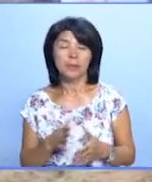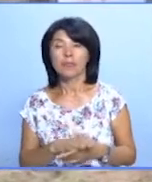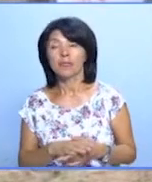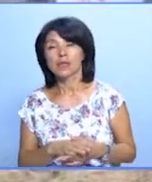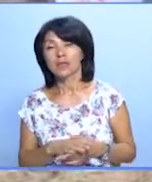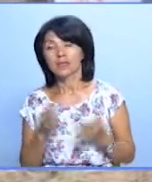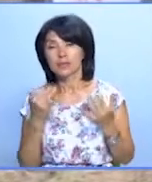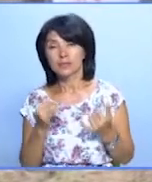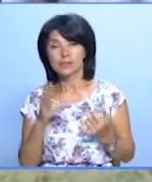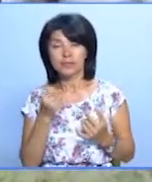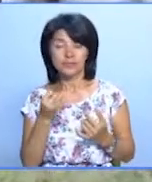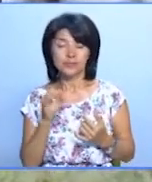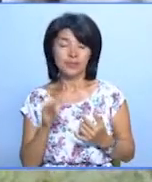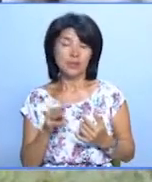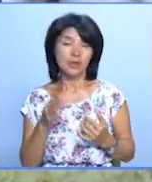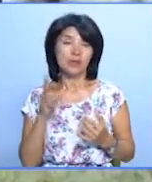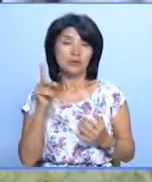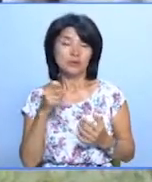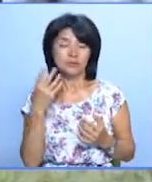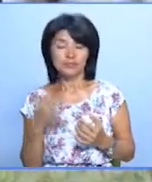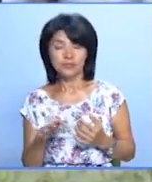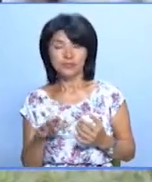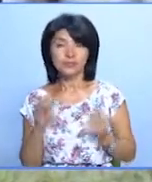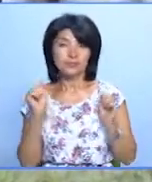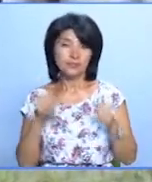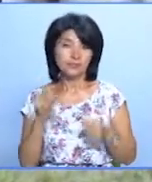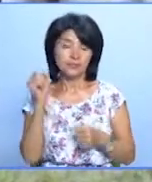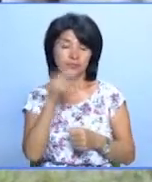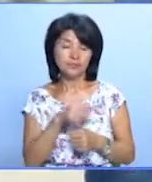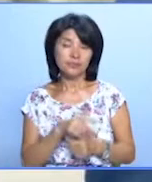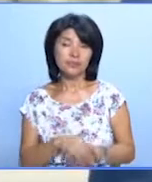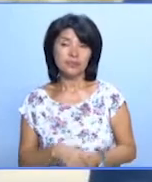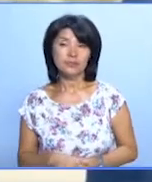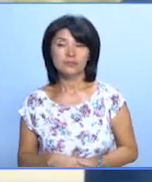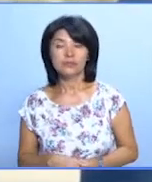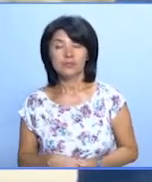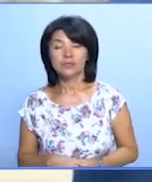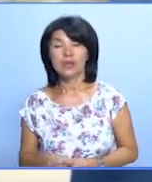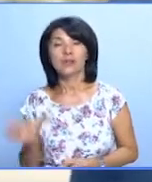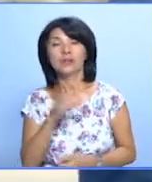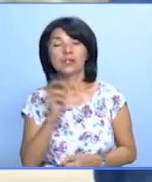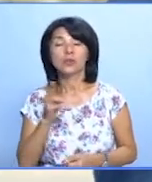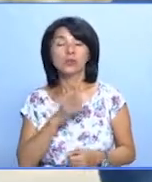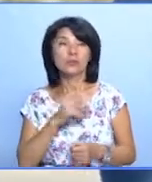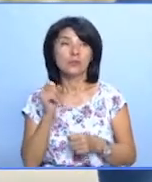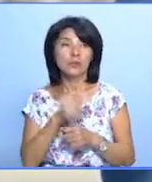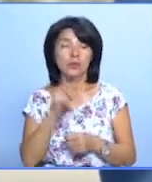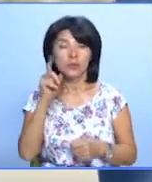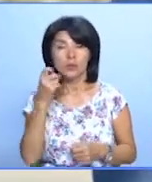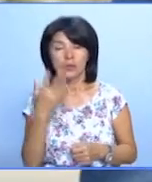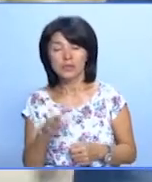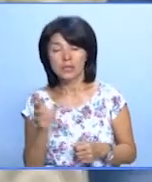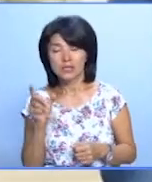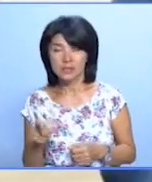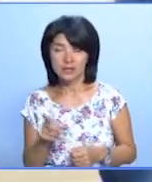2020.кз сайты арқылы Павлодар өңірінде 150-ден аса тапсырыс түскен. Тапсырыс берген кісілердің саны 155 болды.